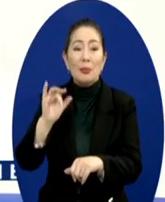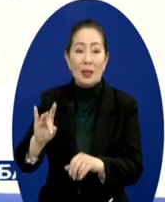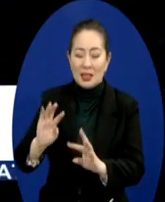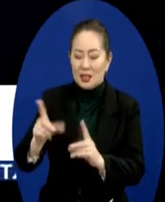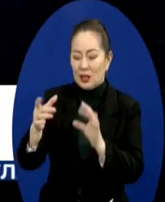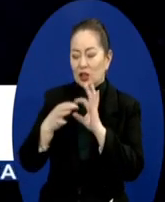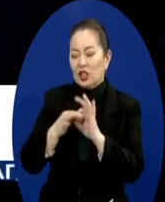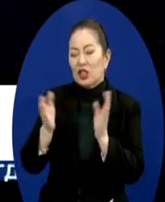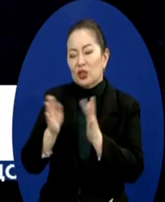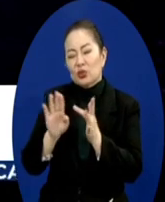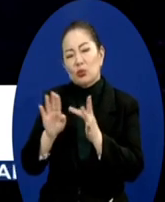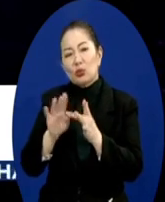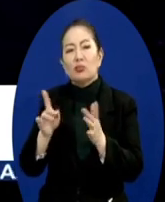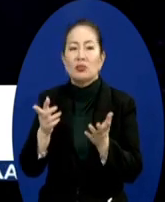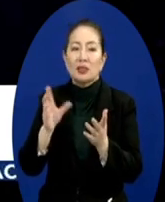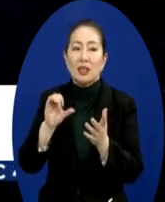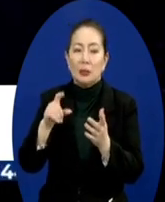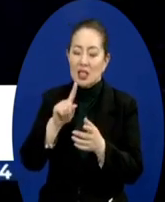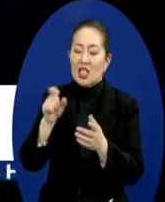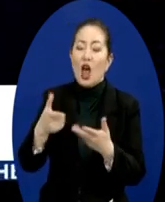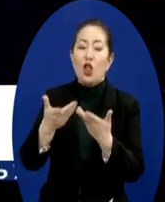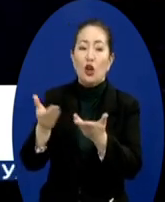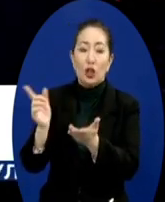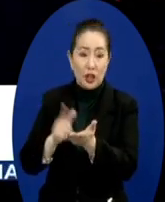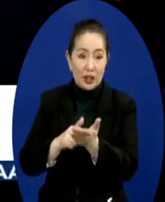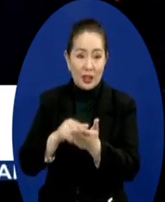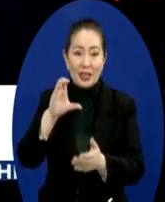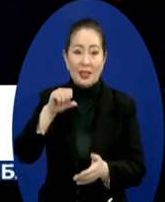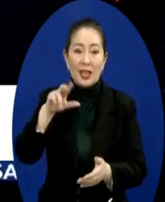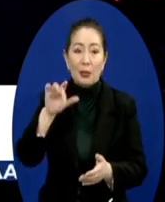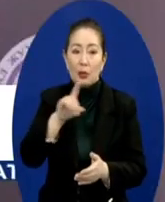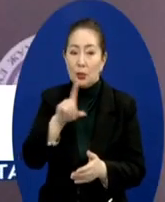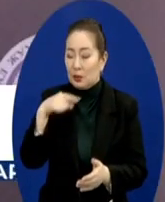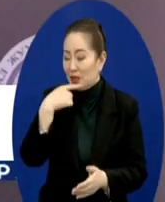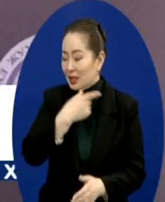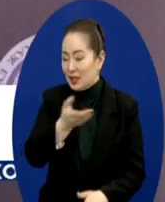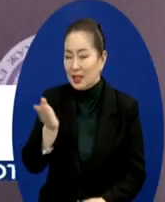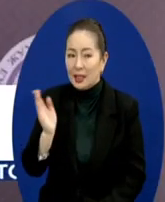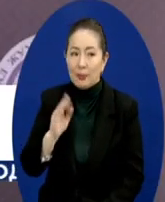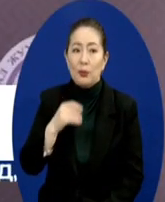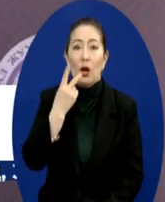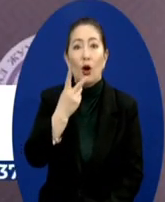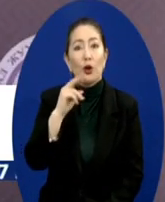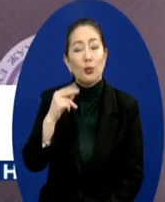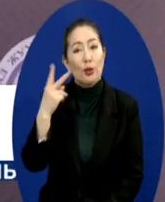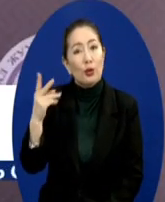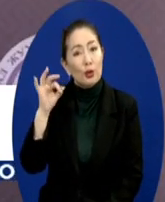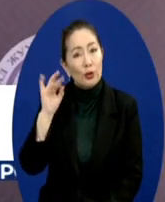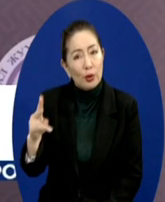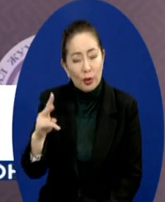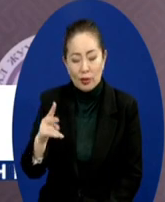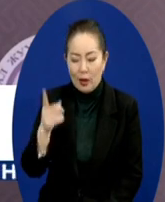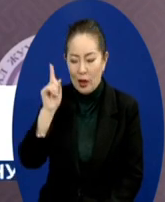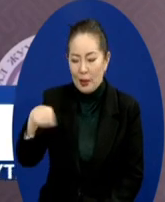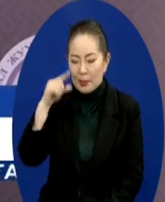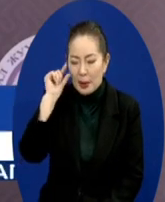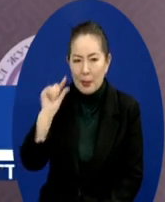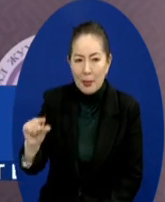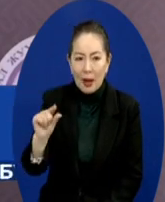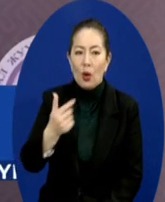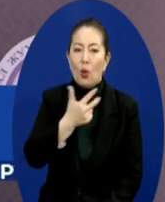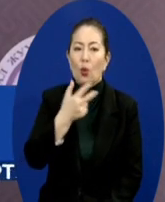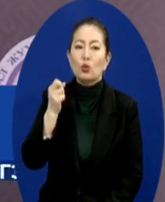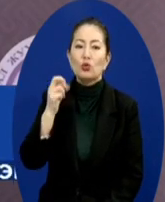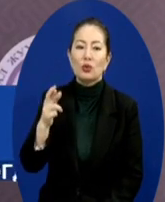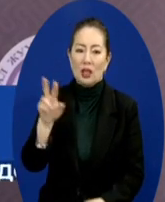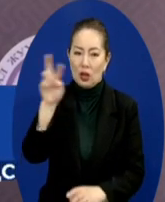зээлээс энэ салбарын зээл олгодог байх хэрэгтэй гэдгийг салбарын хэлж байна. 2022 оны хувьд бол бид нар хамгийн багтаа 300 сая